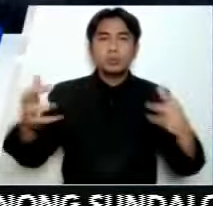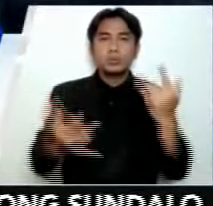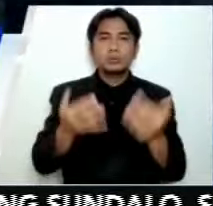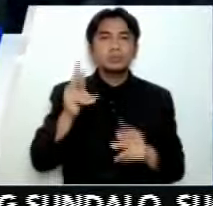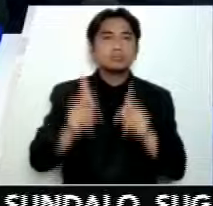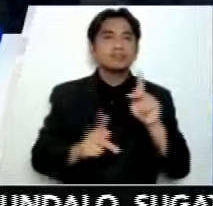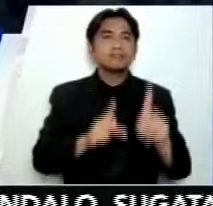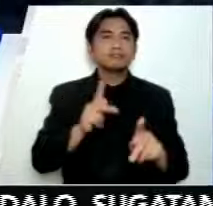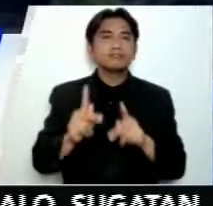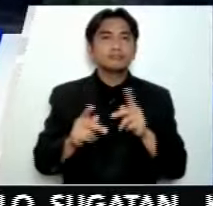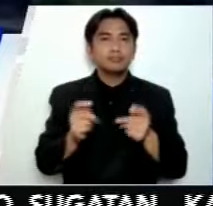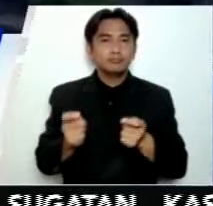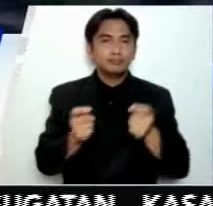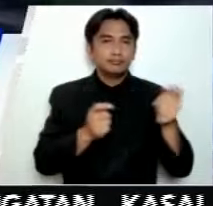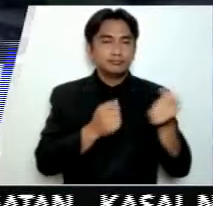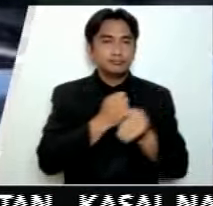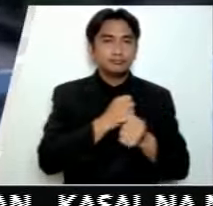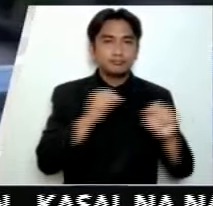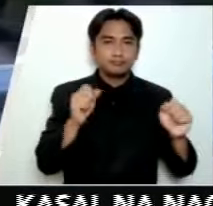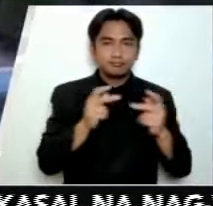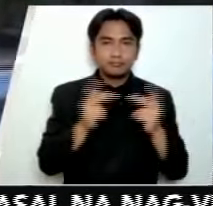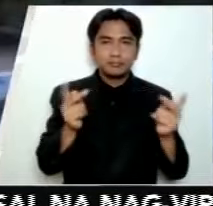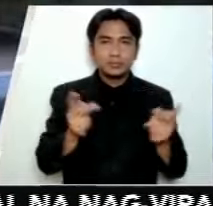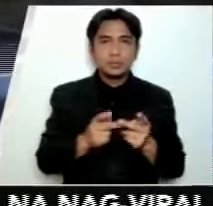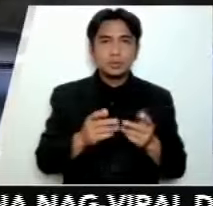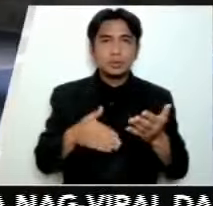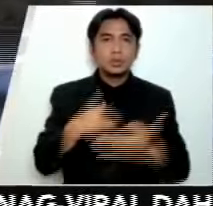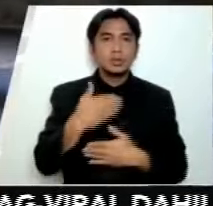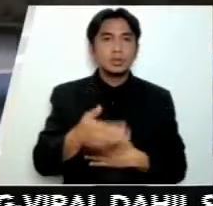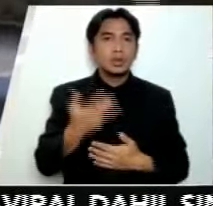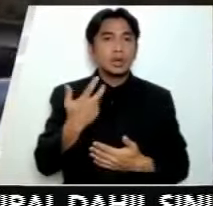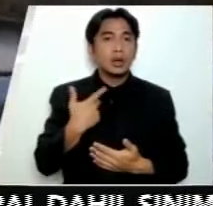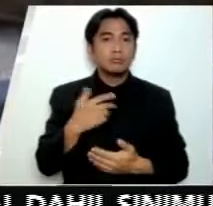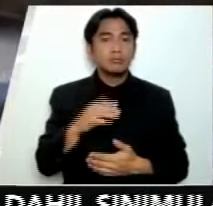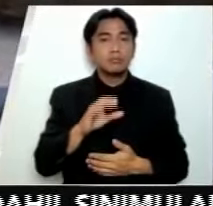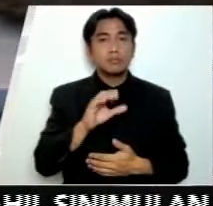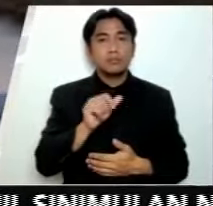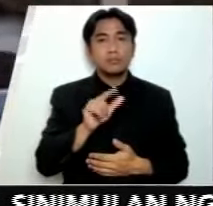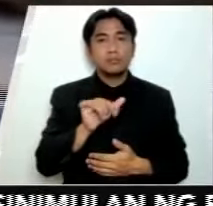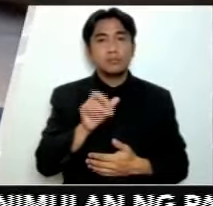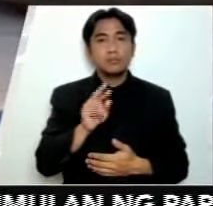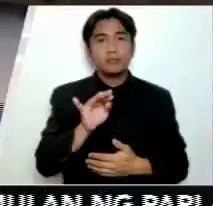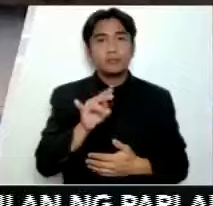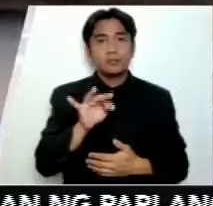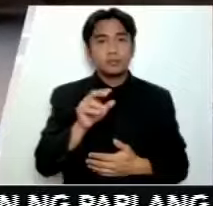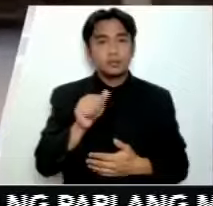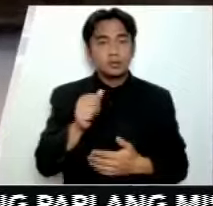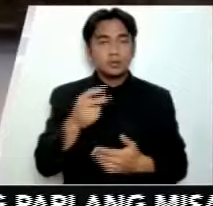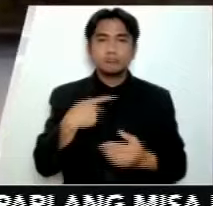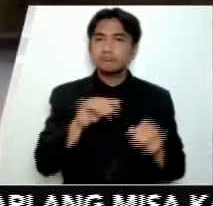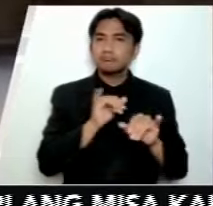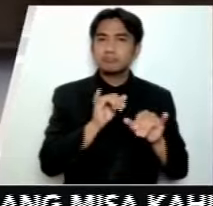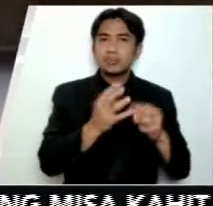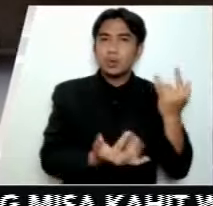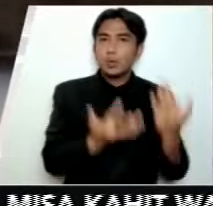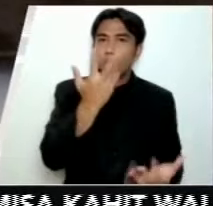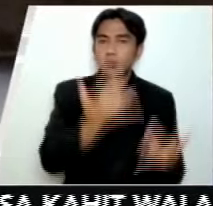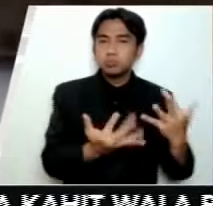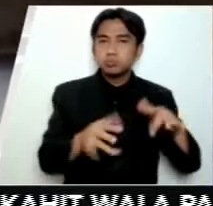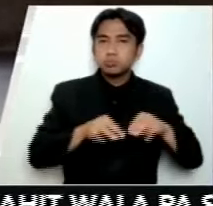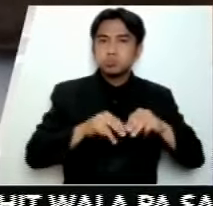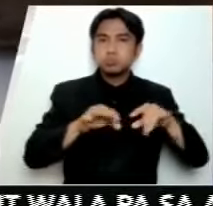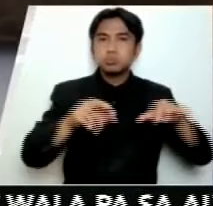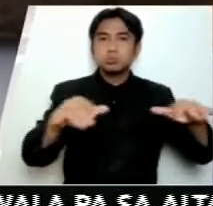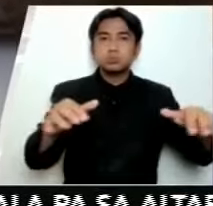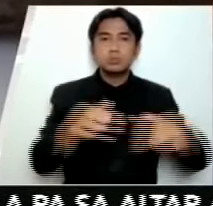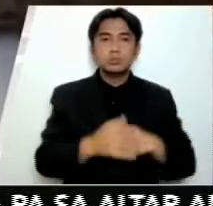sa California naman napuno ng usok ang kalangitan sa los angeles county dahil din sa wild f fire mahigit 5000 ektarya